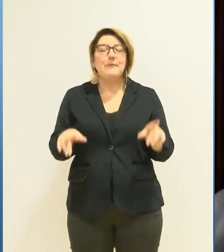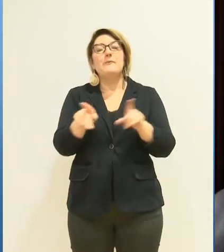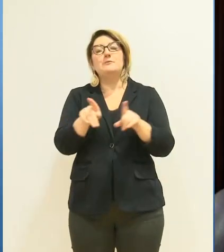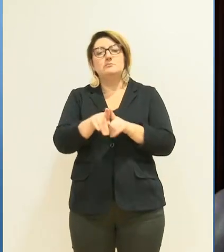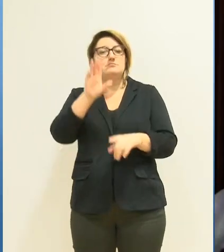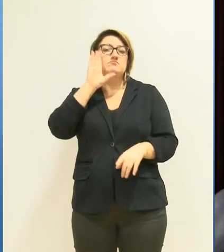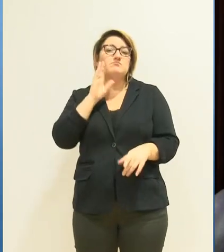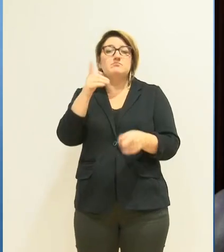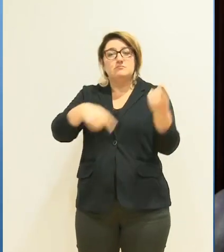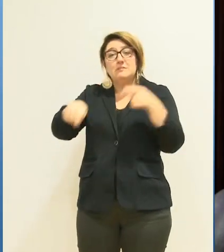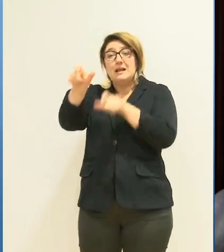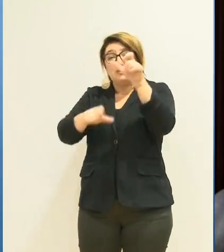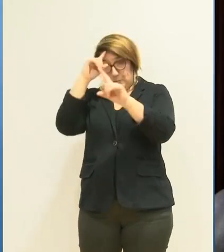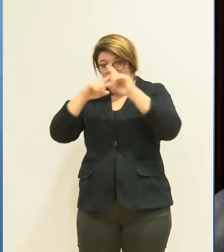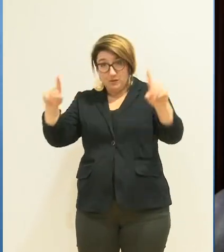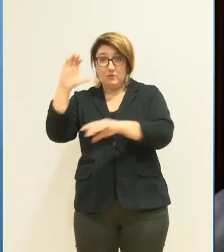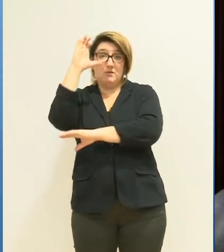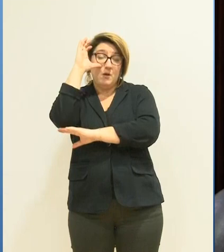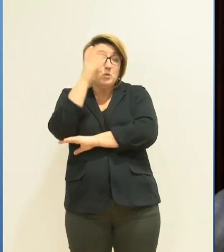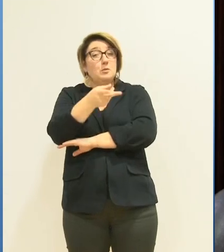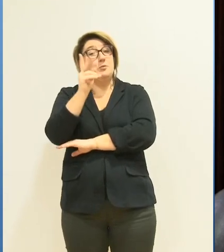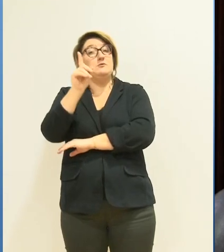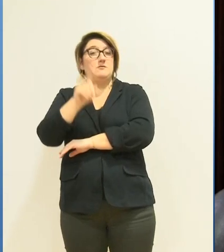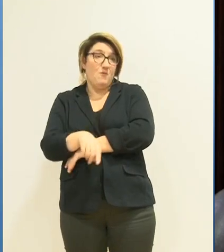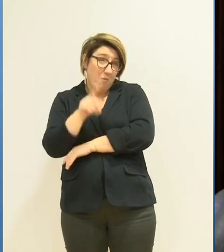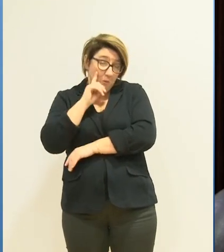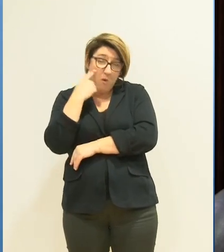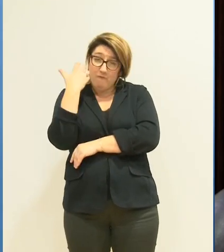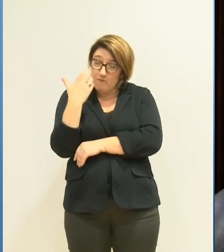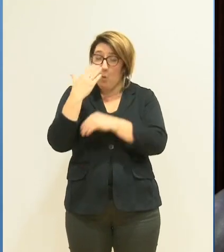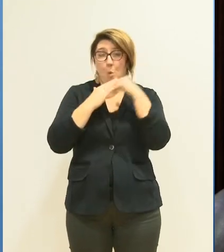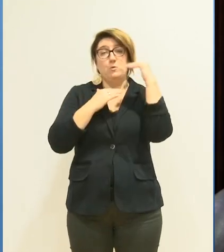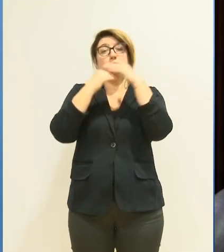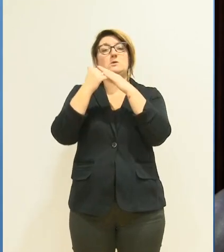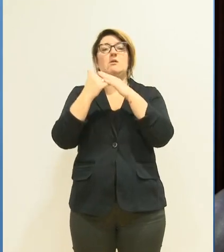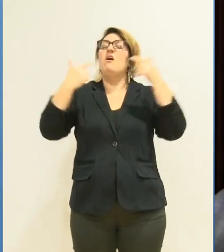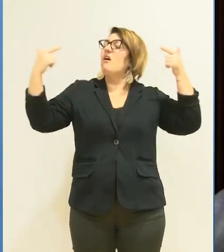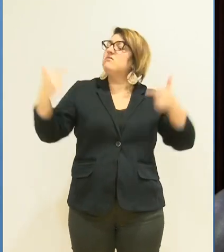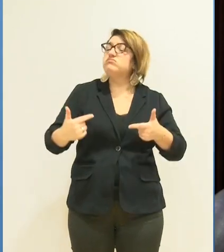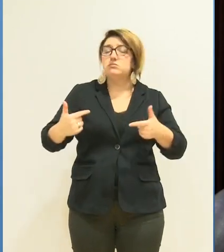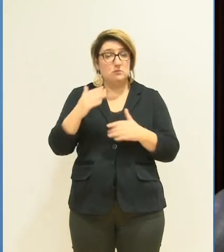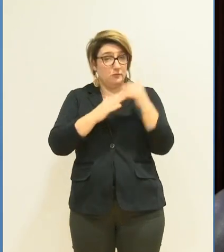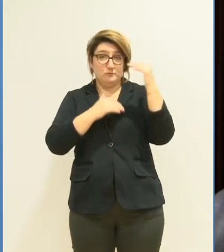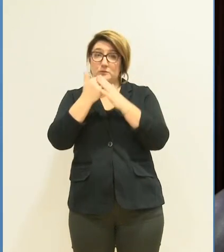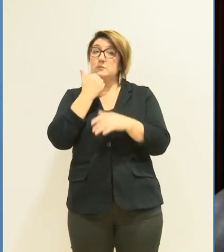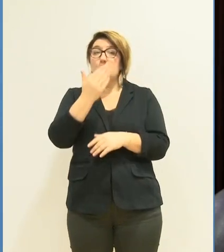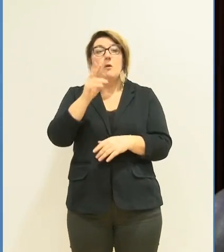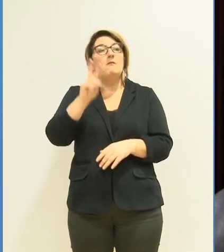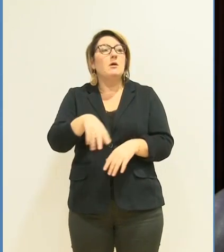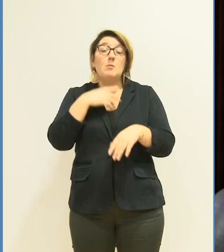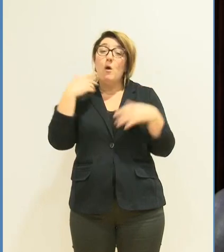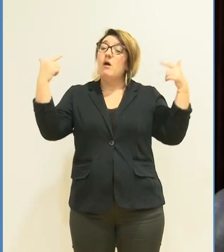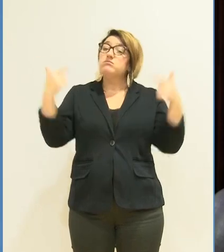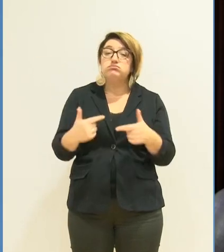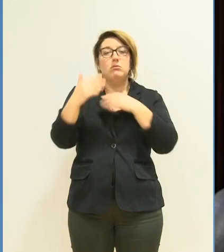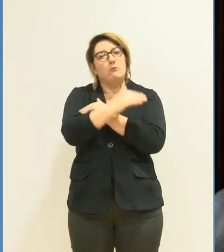des gens qui sont pas d'accord parce que c'est comme ça qu'on construira on construira pas sur des postures et moi j'en ai franchement ras le bol de